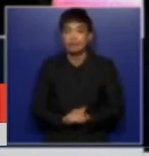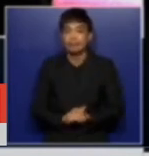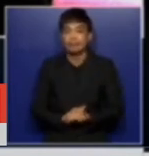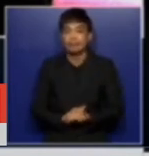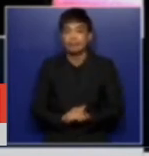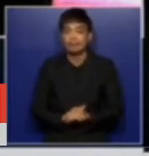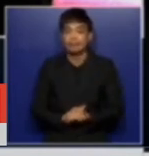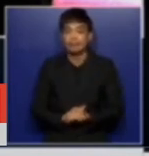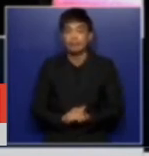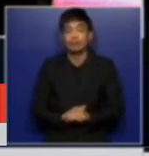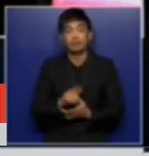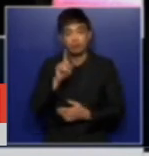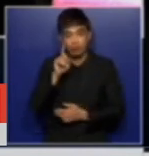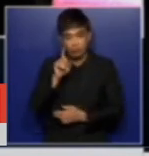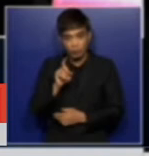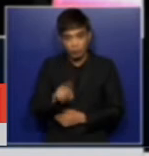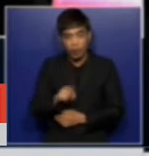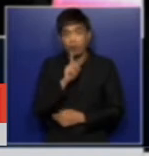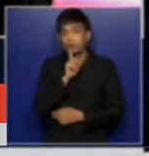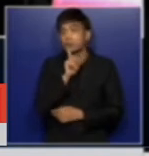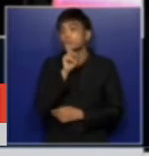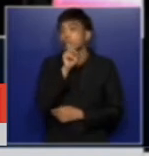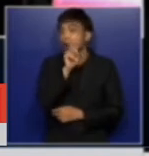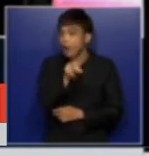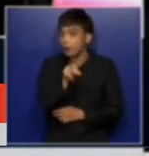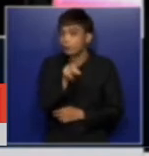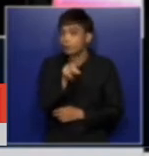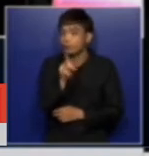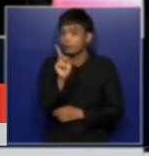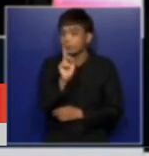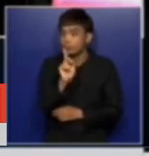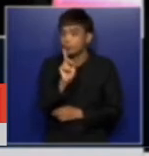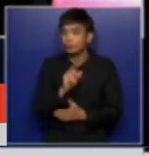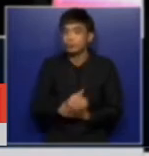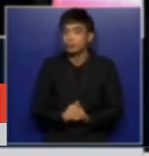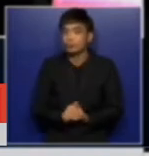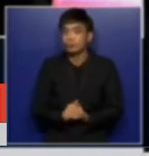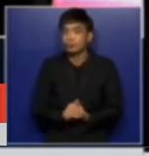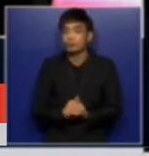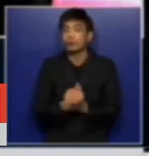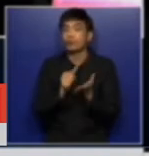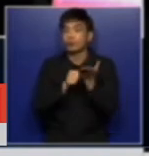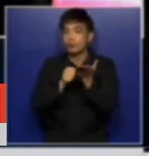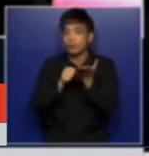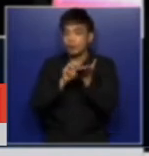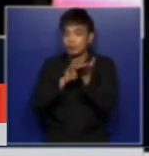เราคงจะต้องมีคำถามถามว่าในการปรับปรุง